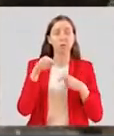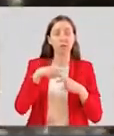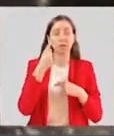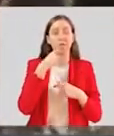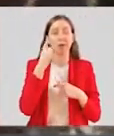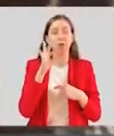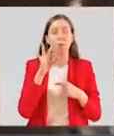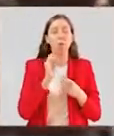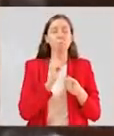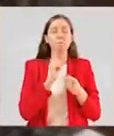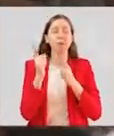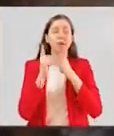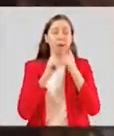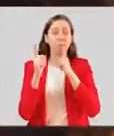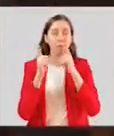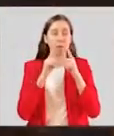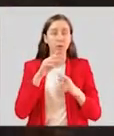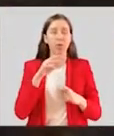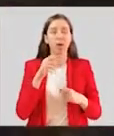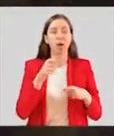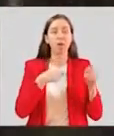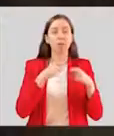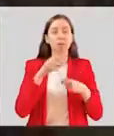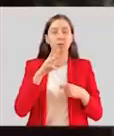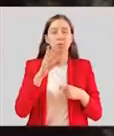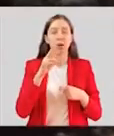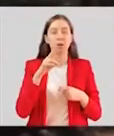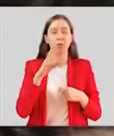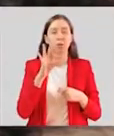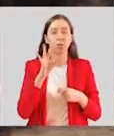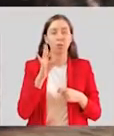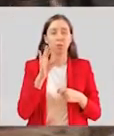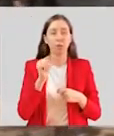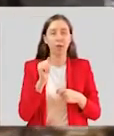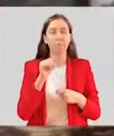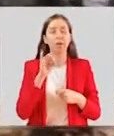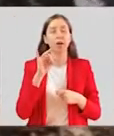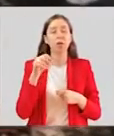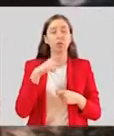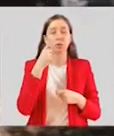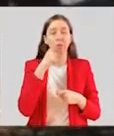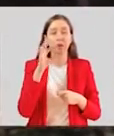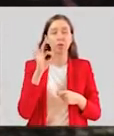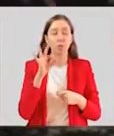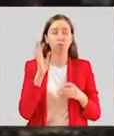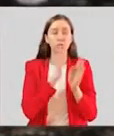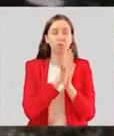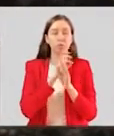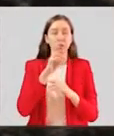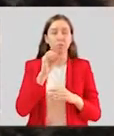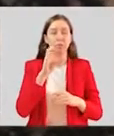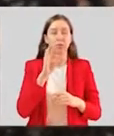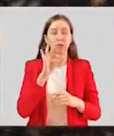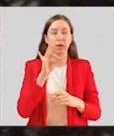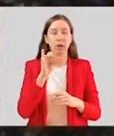о каких-то переговорах руководства Народного фронта Молдовы и Украинского Руха, где идет речь и о судьбе